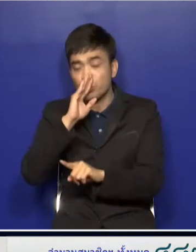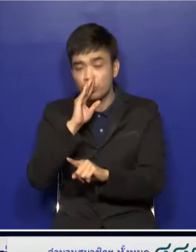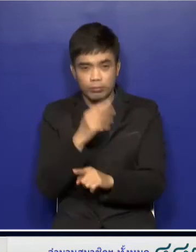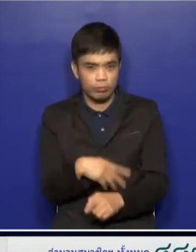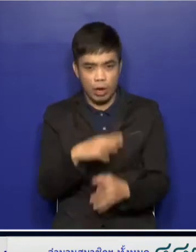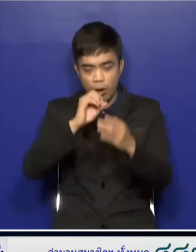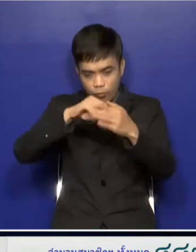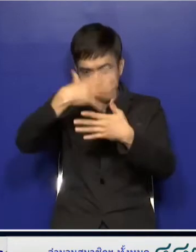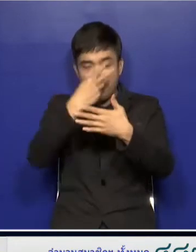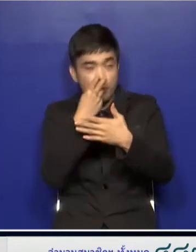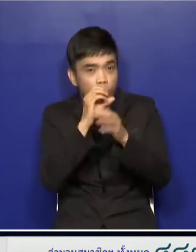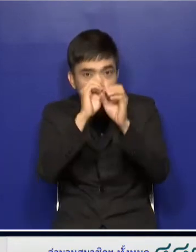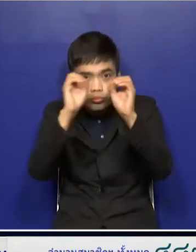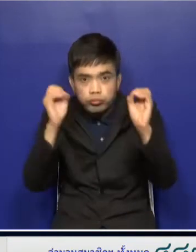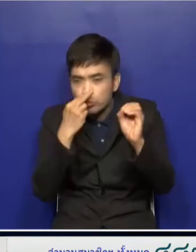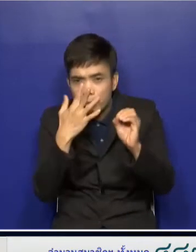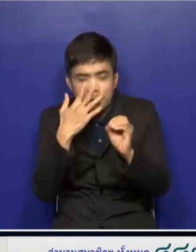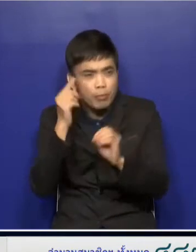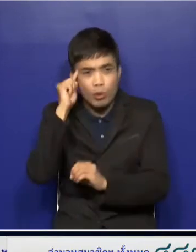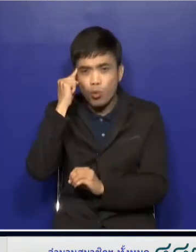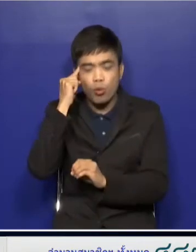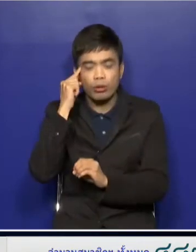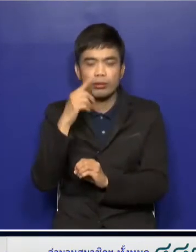กลับไปที่เดิมเพราะก็คือจะไม่มีคนใช้นั่นแหละครับ